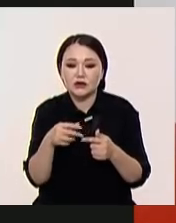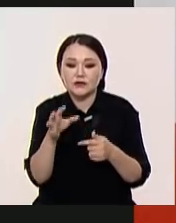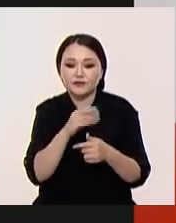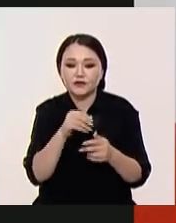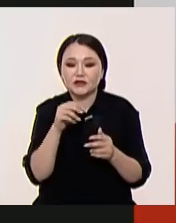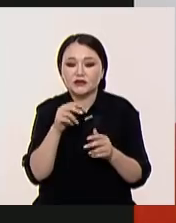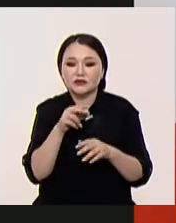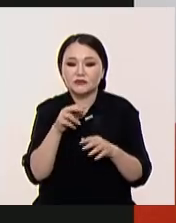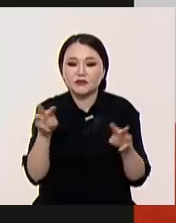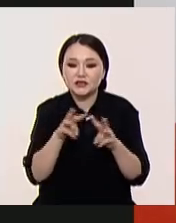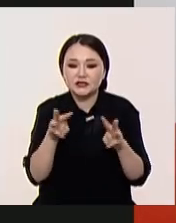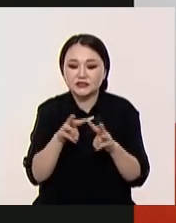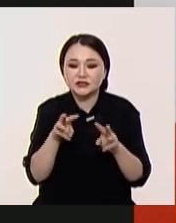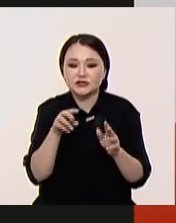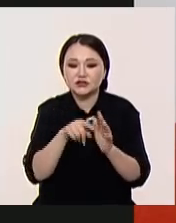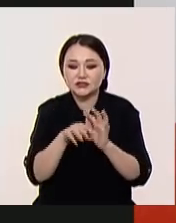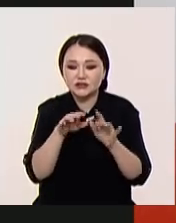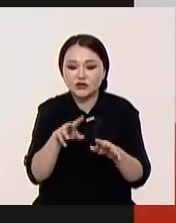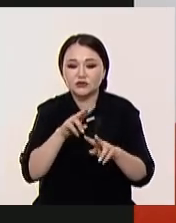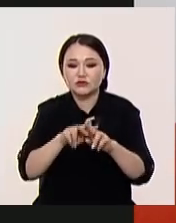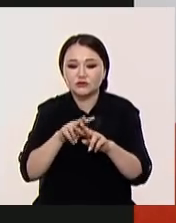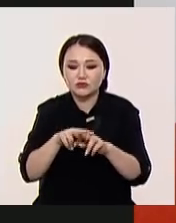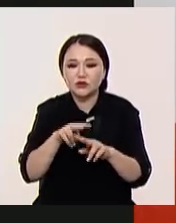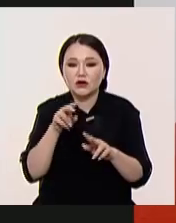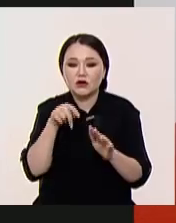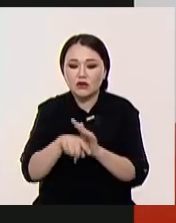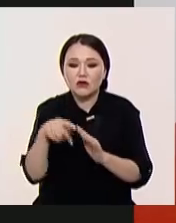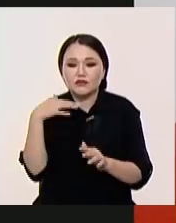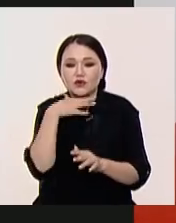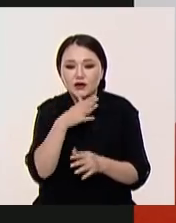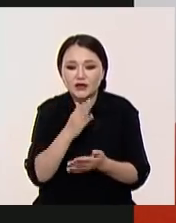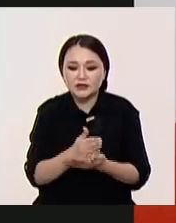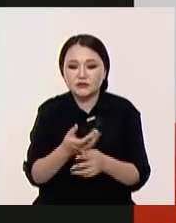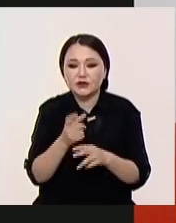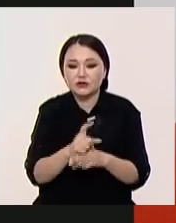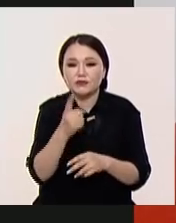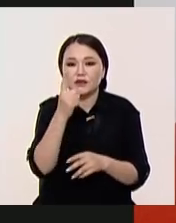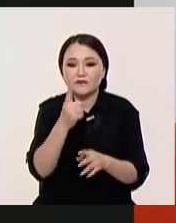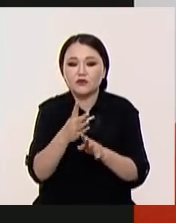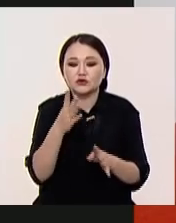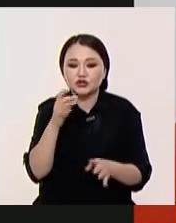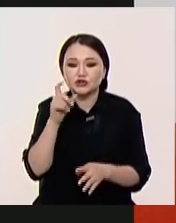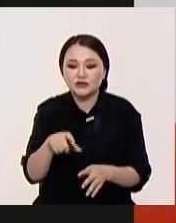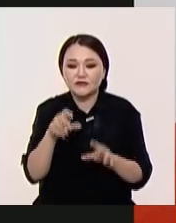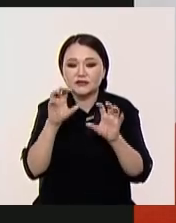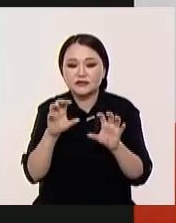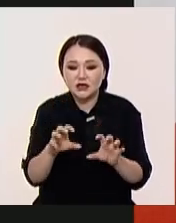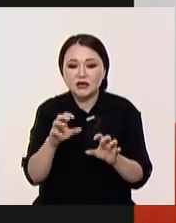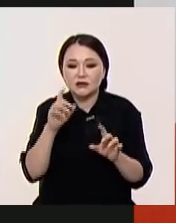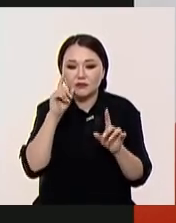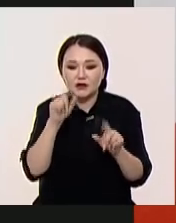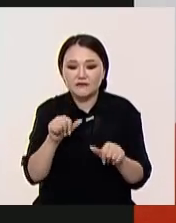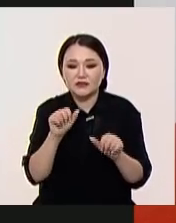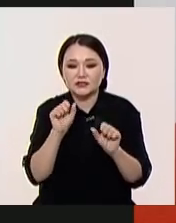ішкі істер министрлігінде де жетеді, түрмеде де жетеді. Бұл бүкіл жерде бар. Сондықтан ең бірінші әр адам заңмен жақсы қолдан қорғалу керек